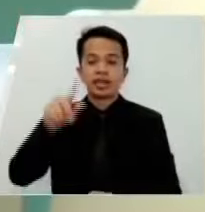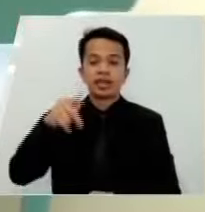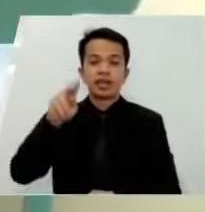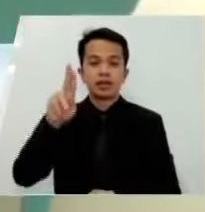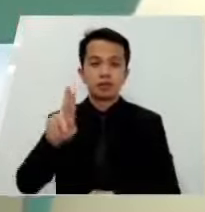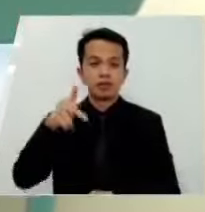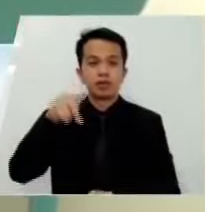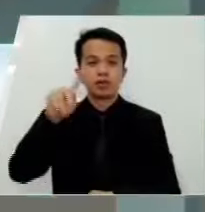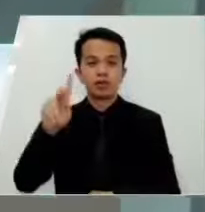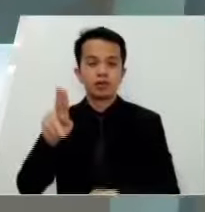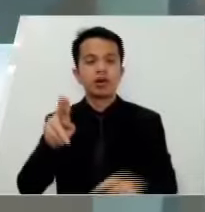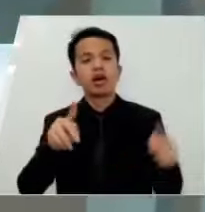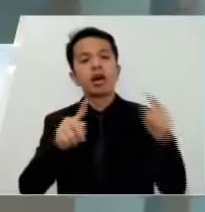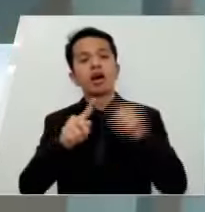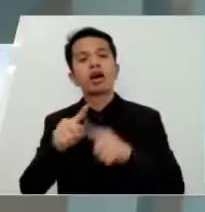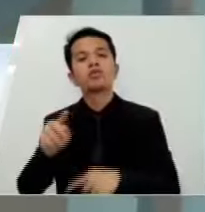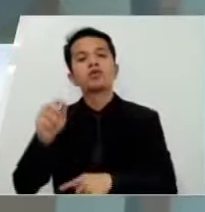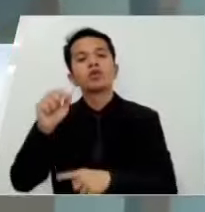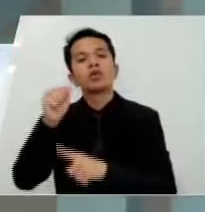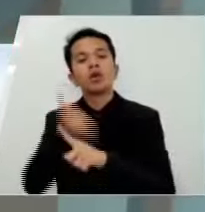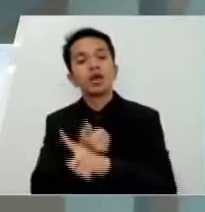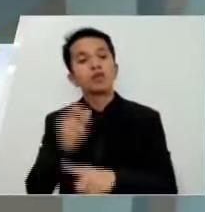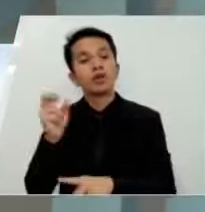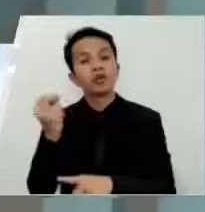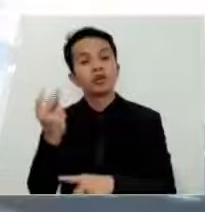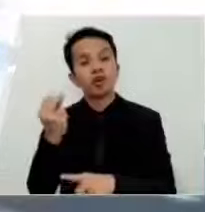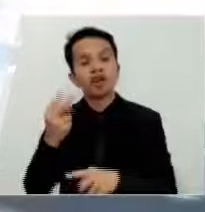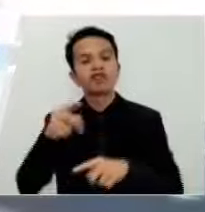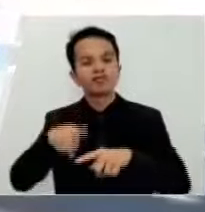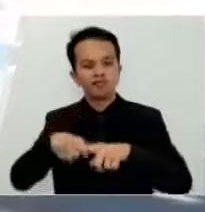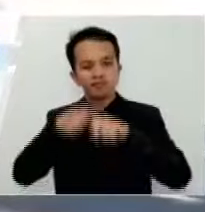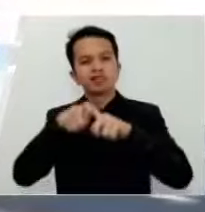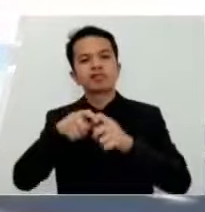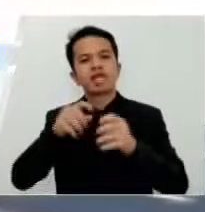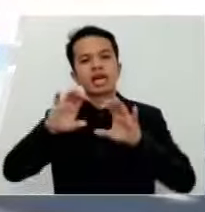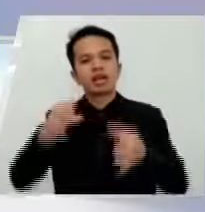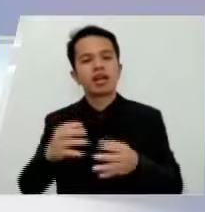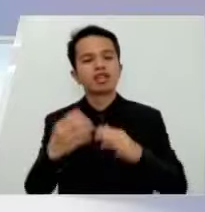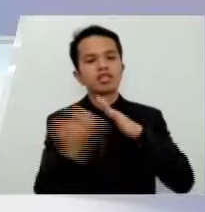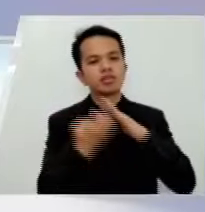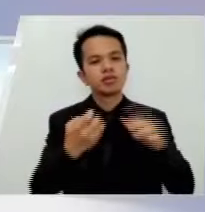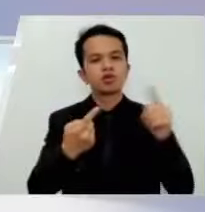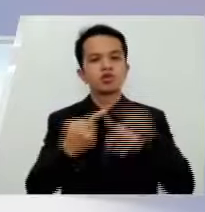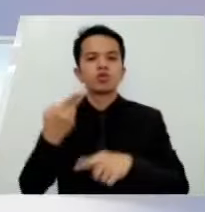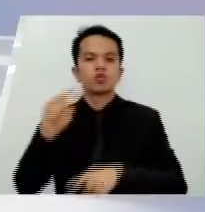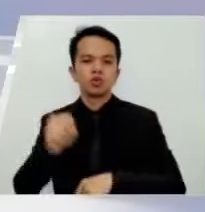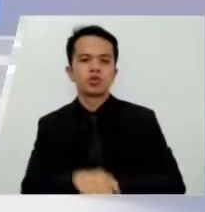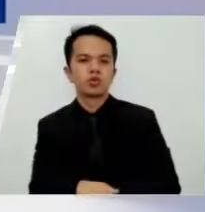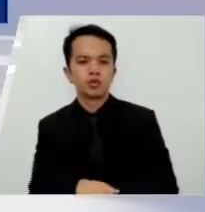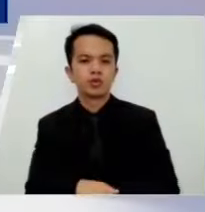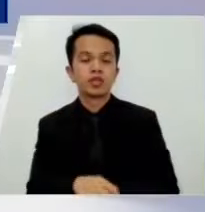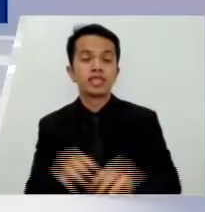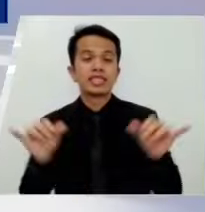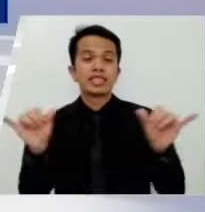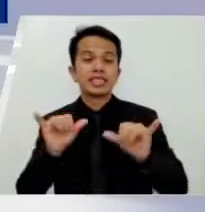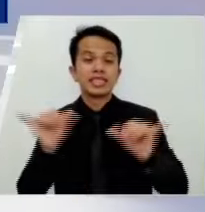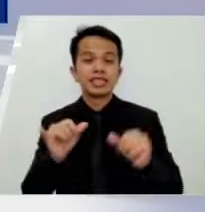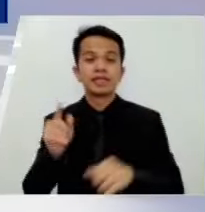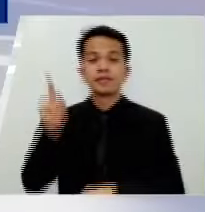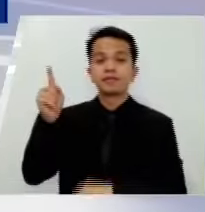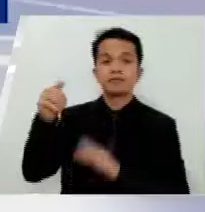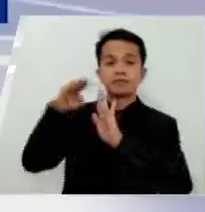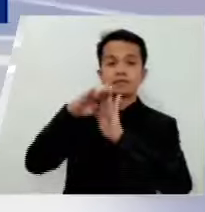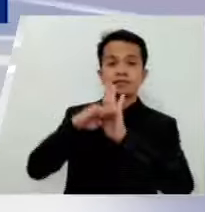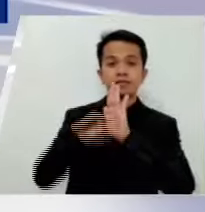April 12, suspendido ang face-to-face classes ng elementary hanggang high school. Ganoon din sa Liloan at Talisay City